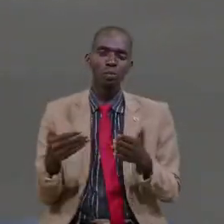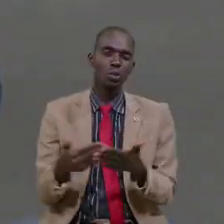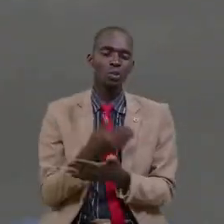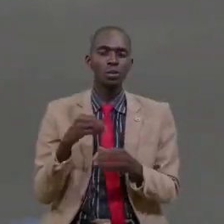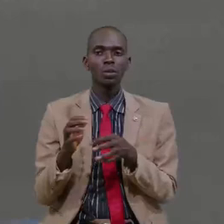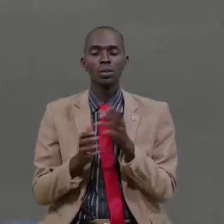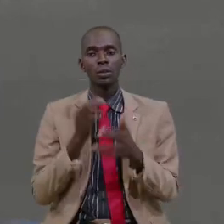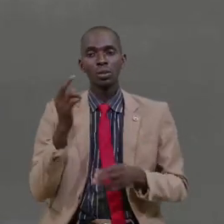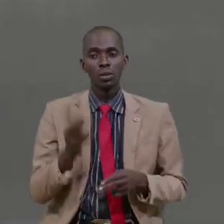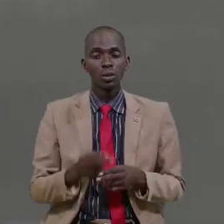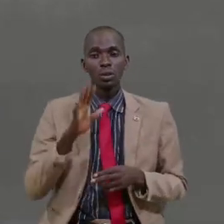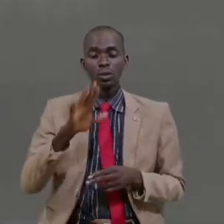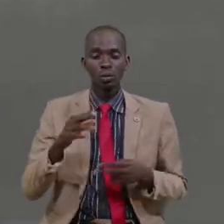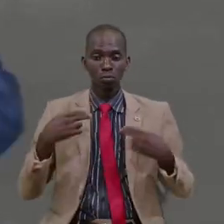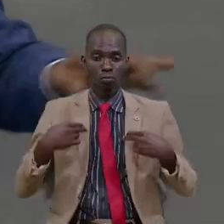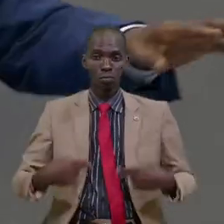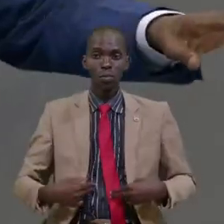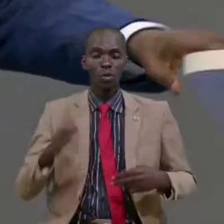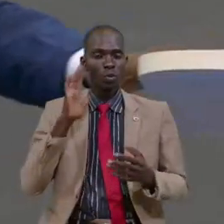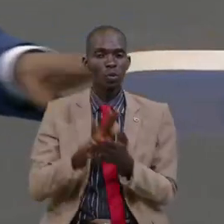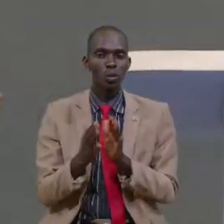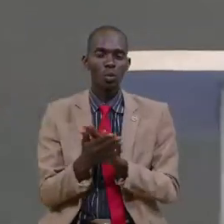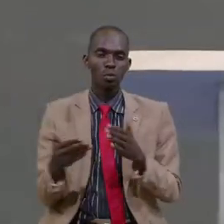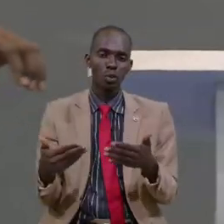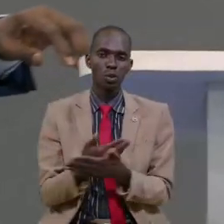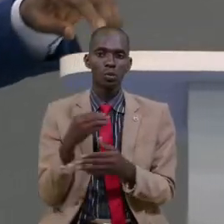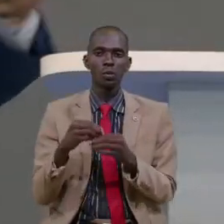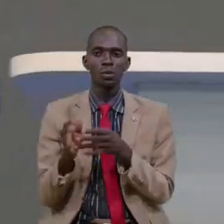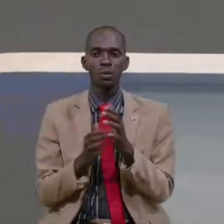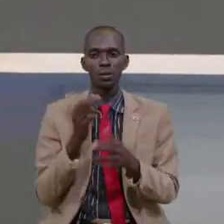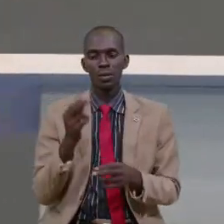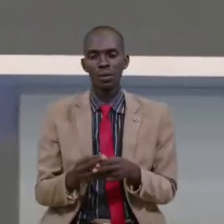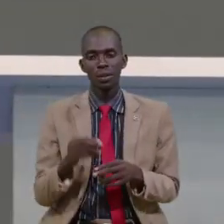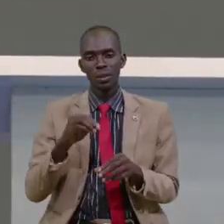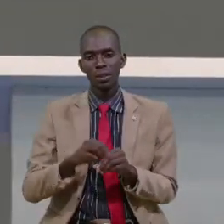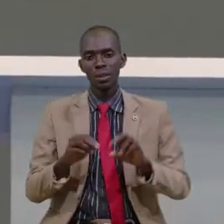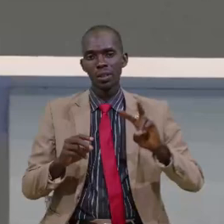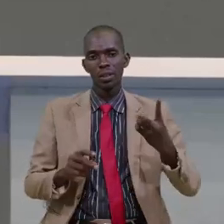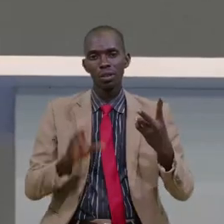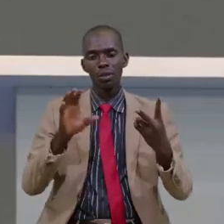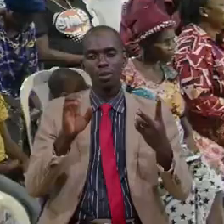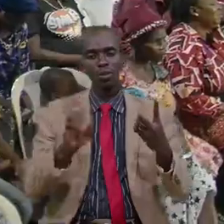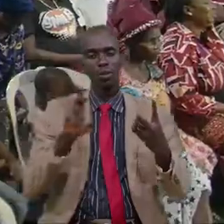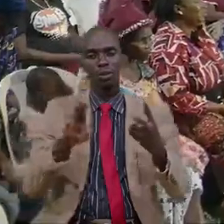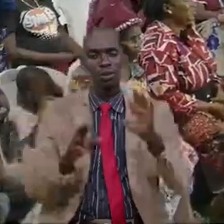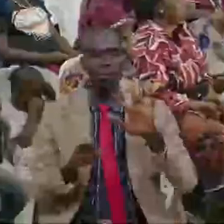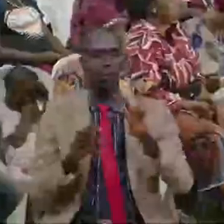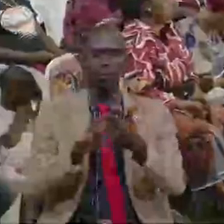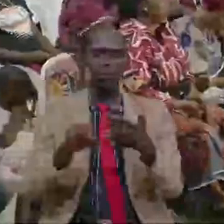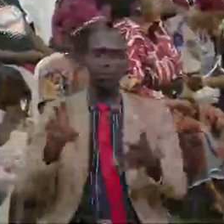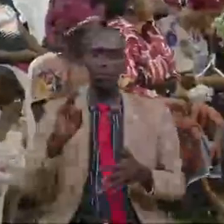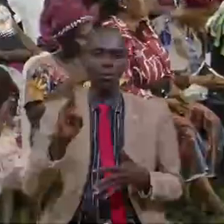nouvelle. Ta vitalité sera nouvelle. En 2 Corinthiens chapitre 5,